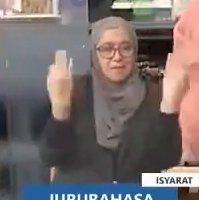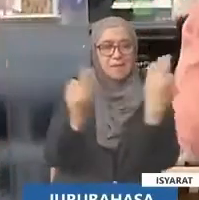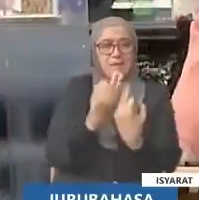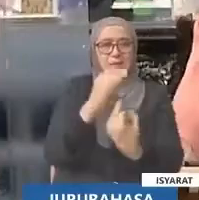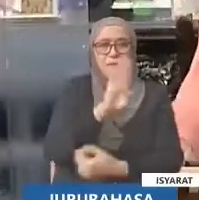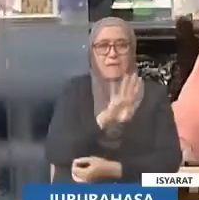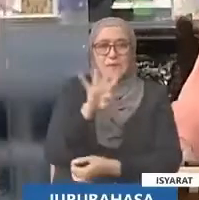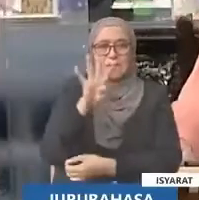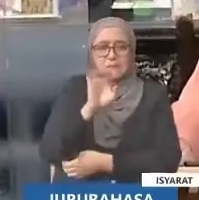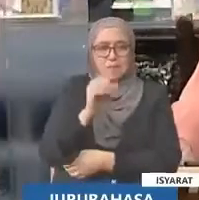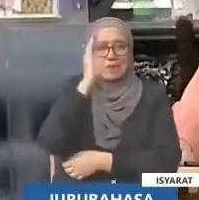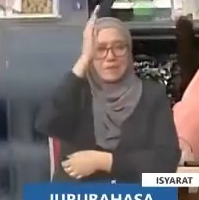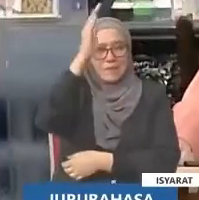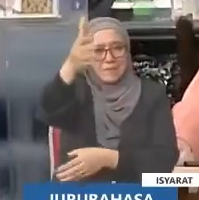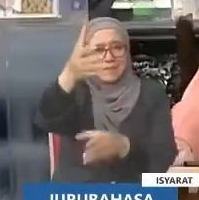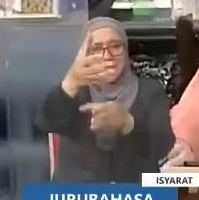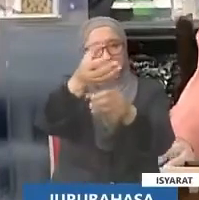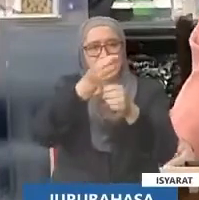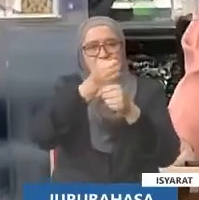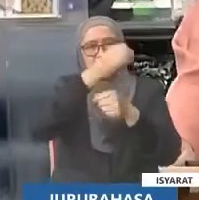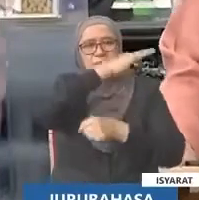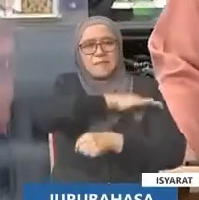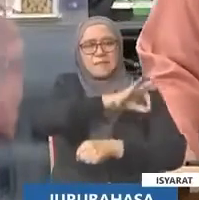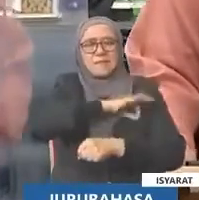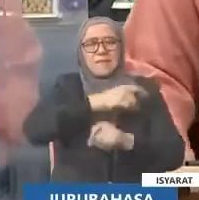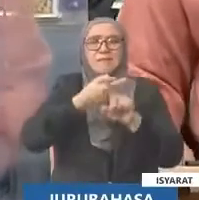menerima manfaat daripada inisiatif ini.